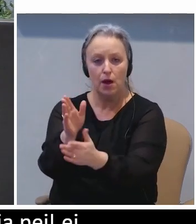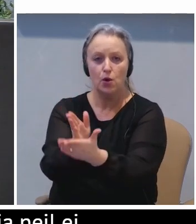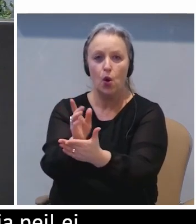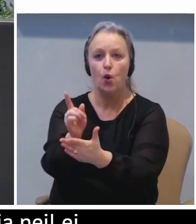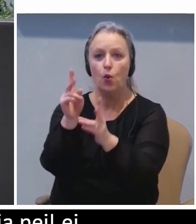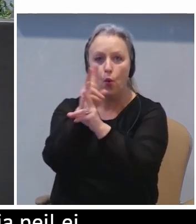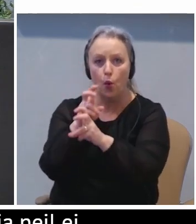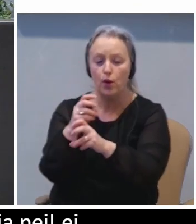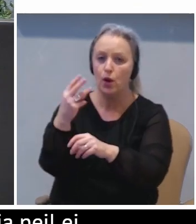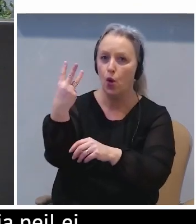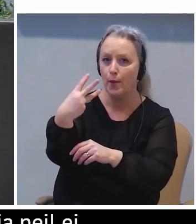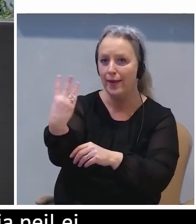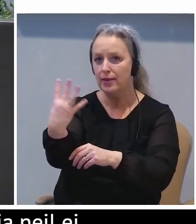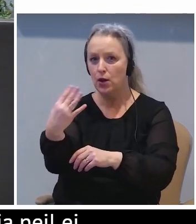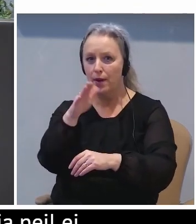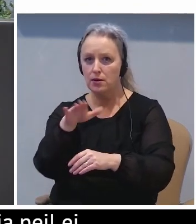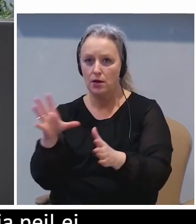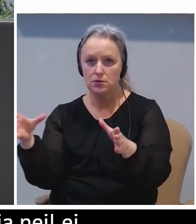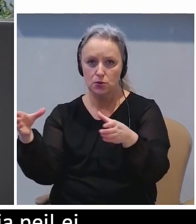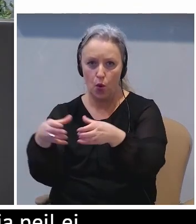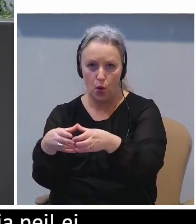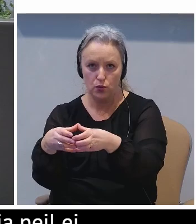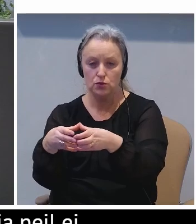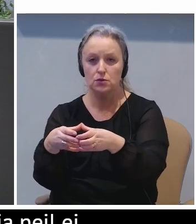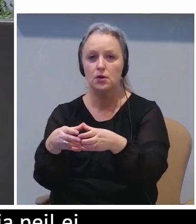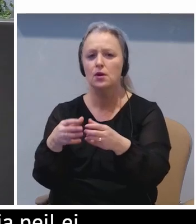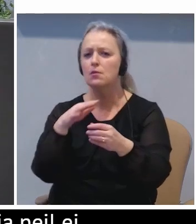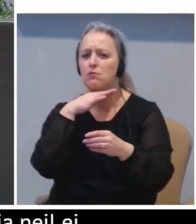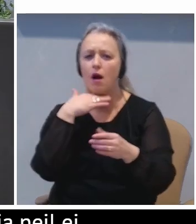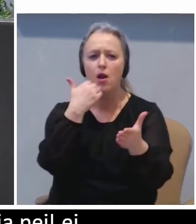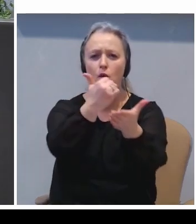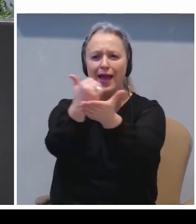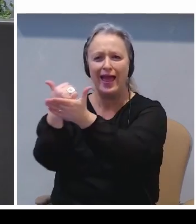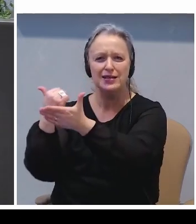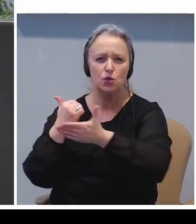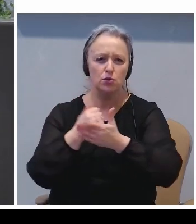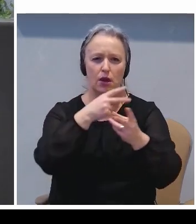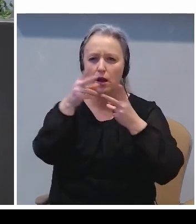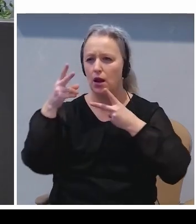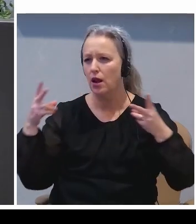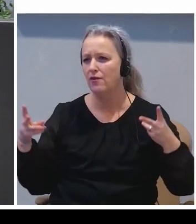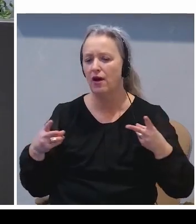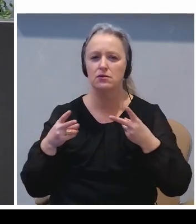on 30-40 last ja kus uuringud viiakse läbi paljudes keskustes Manchesteris, Milanos ja mujal.